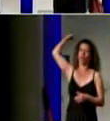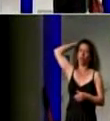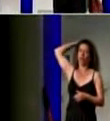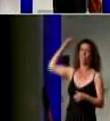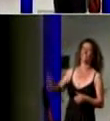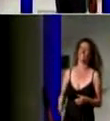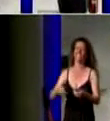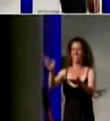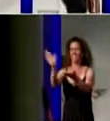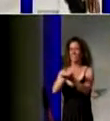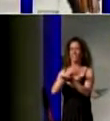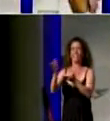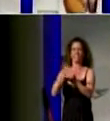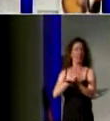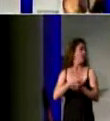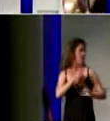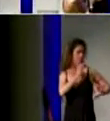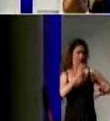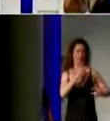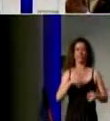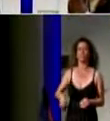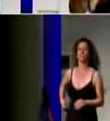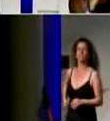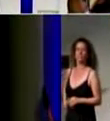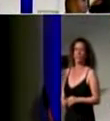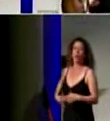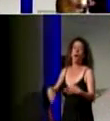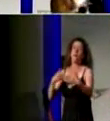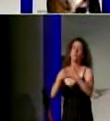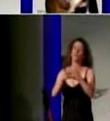Chanson que René interprète au saxophone. Voici « Près de toi ».